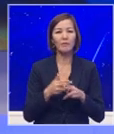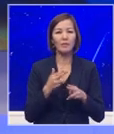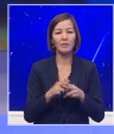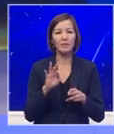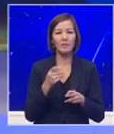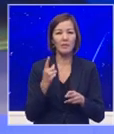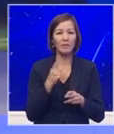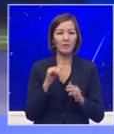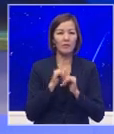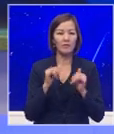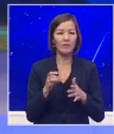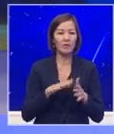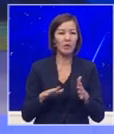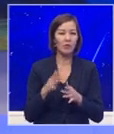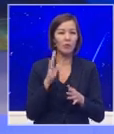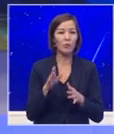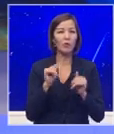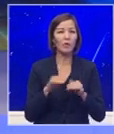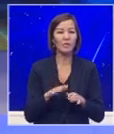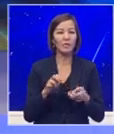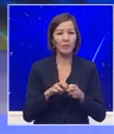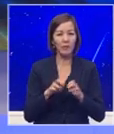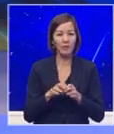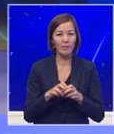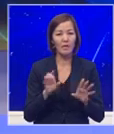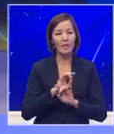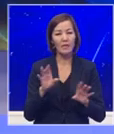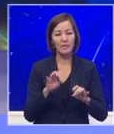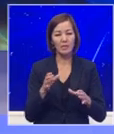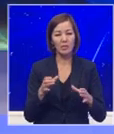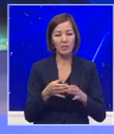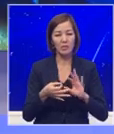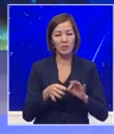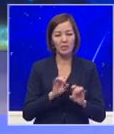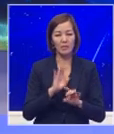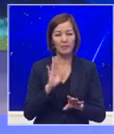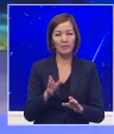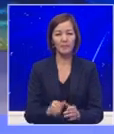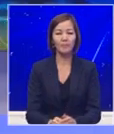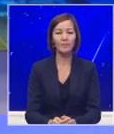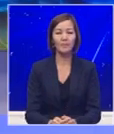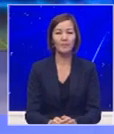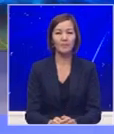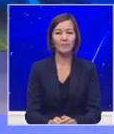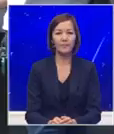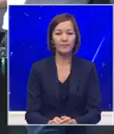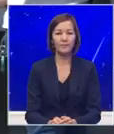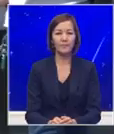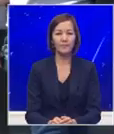социально-экономическому развитию района и как будут решаться эти проблемы расскажет моя коллега Айсулу Жандосова